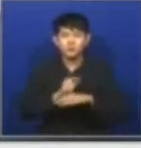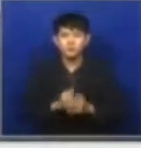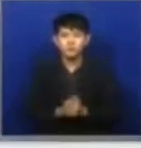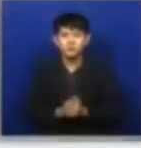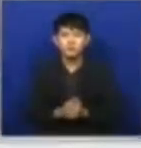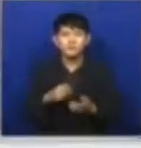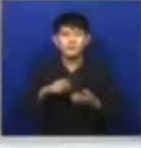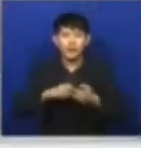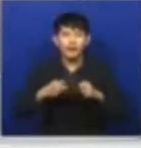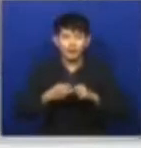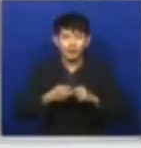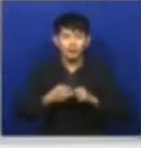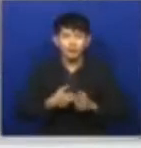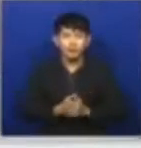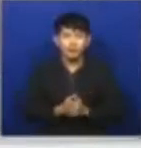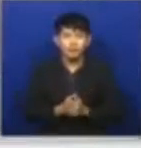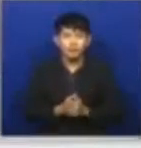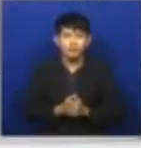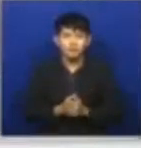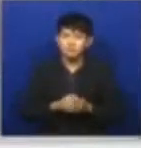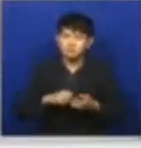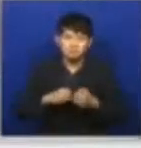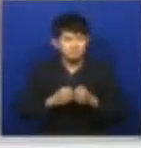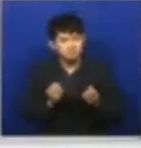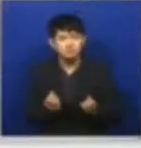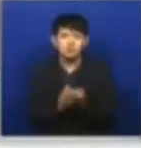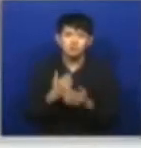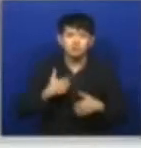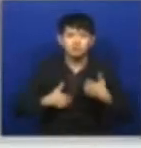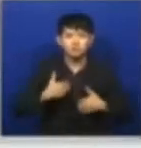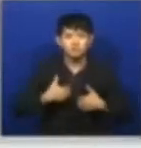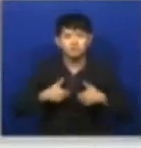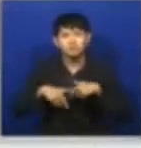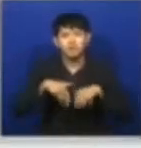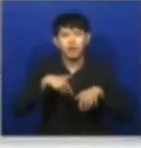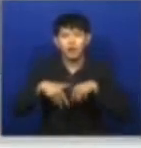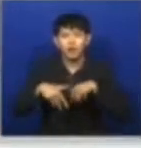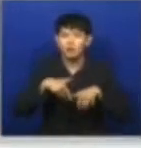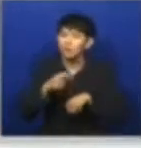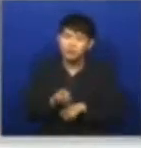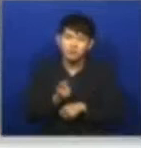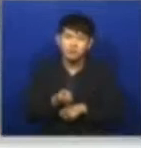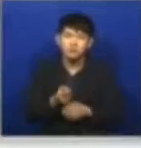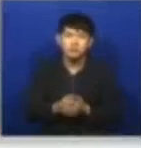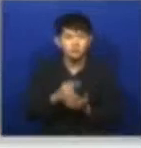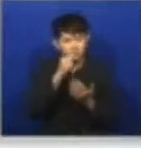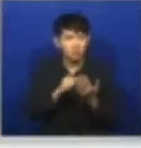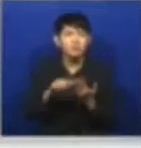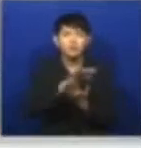ญหาที่ก่อความทุกข์ยากเดือดร้อนให้ประชาชนอย่างแสนสาหัสทั่วประเทศเว